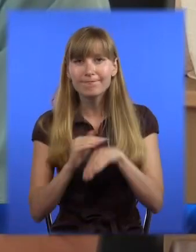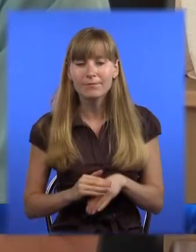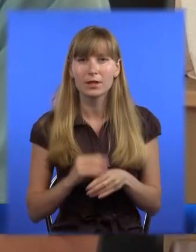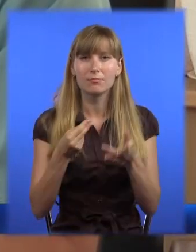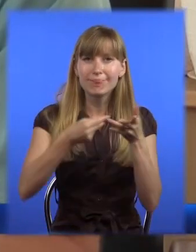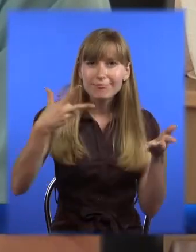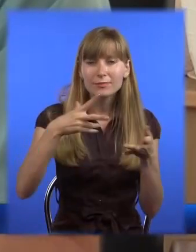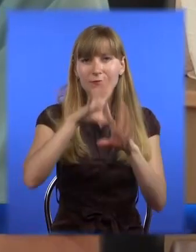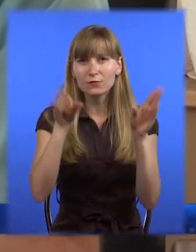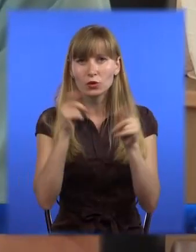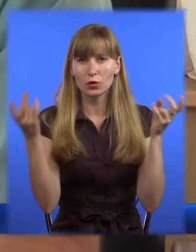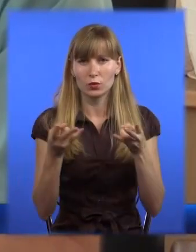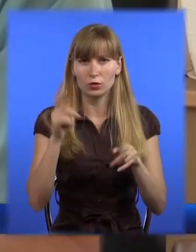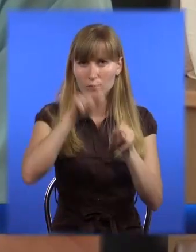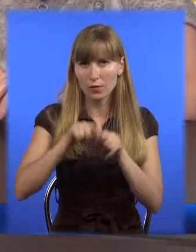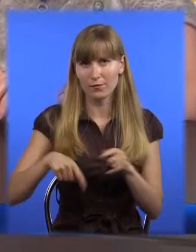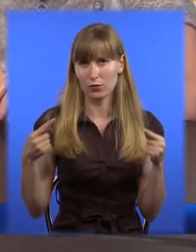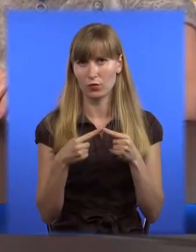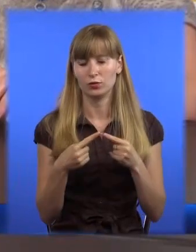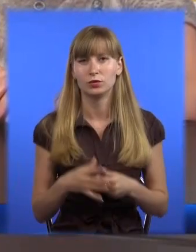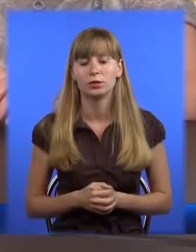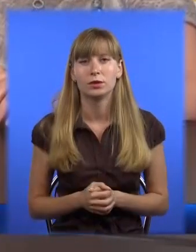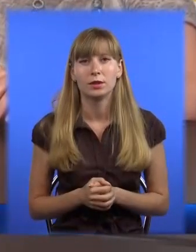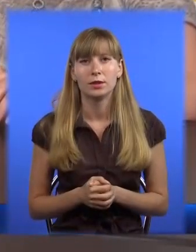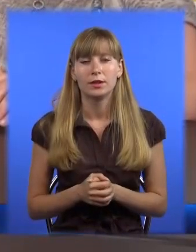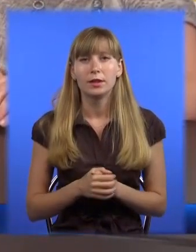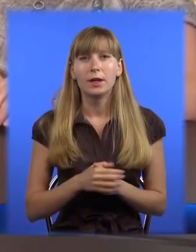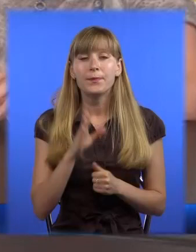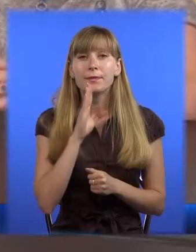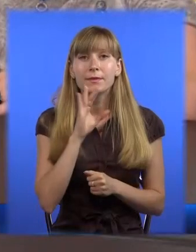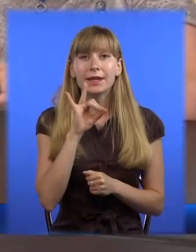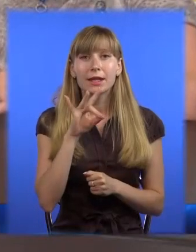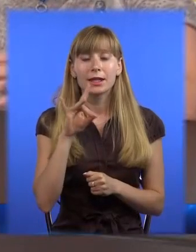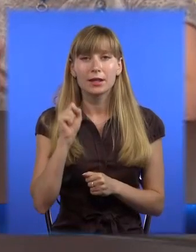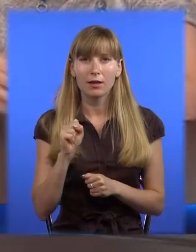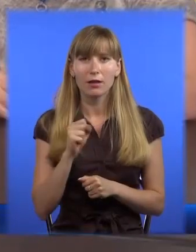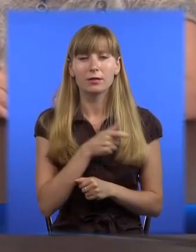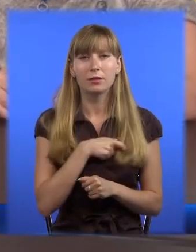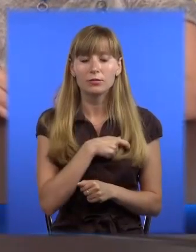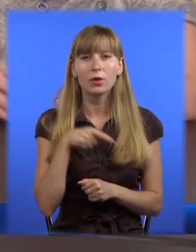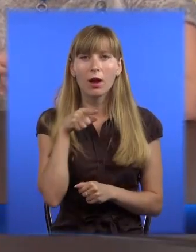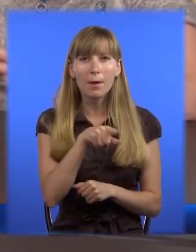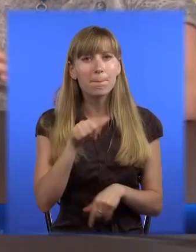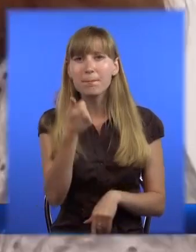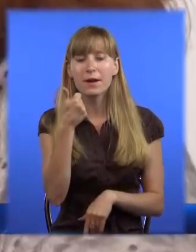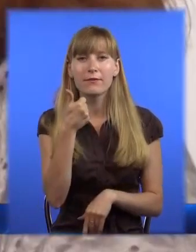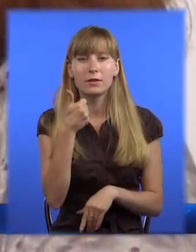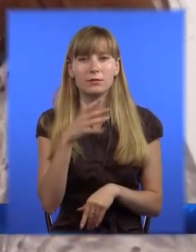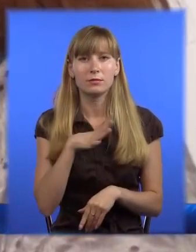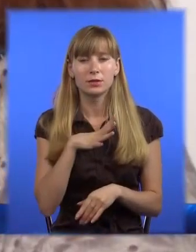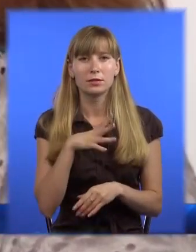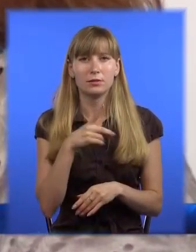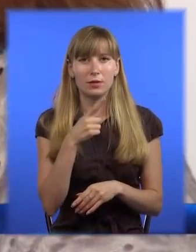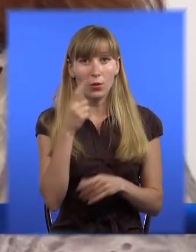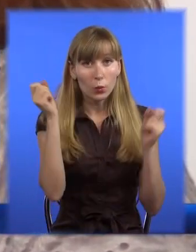лабораторных анализов этот диагноз не может быть верифицирован. Ірина Туровська чи не перша, хто відгукнувся на протест Володимира Близнюка.